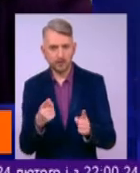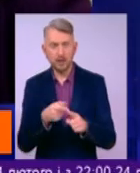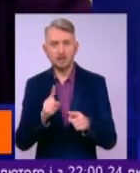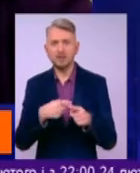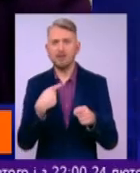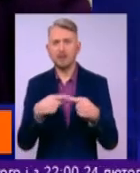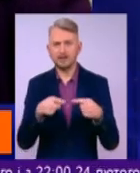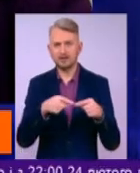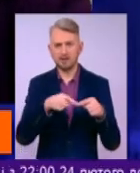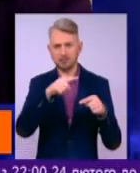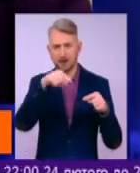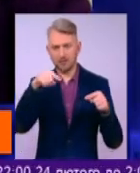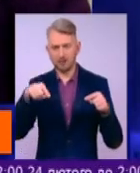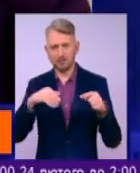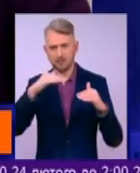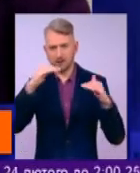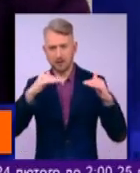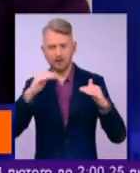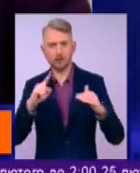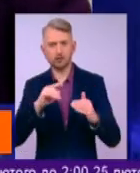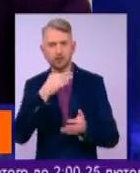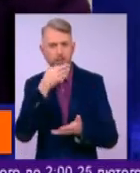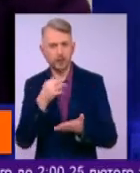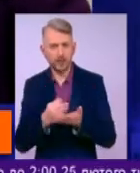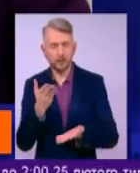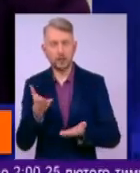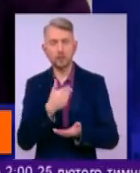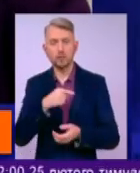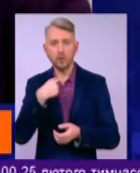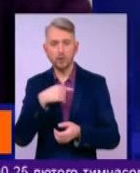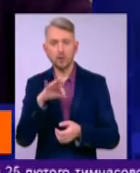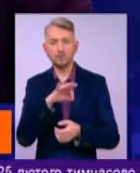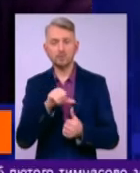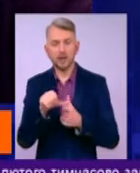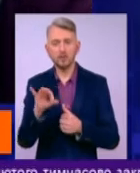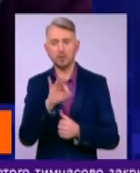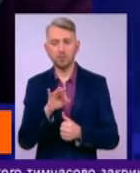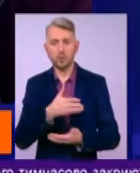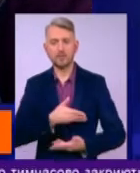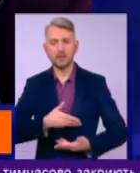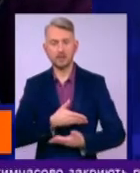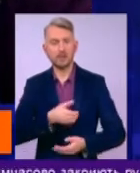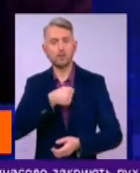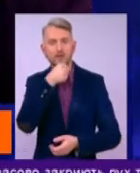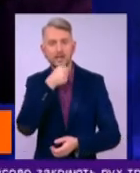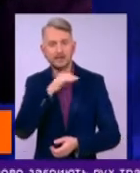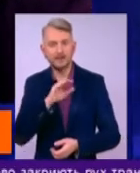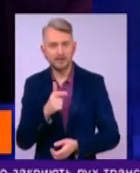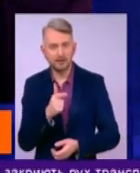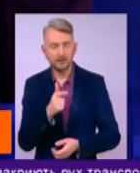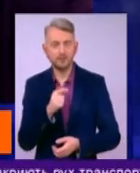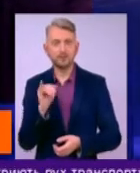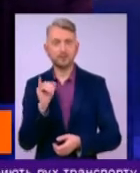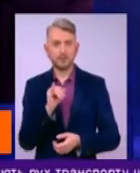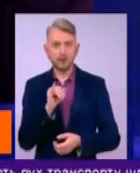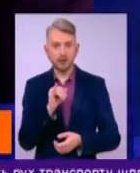різна градація щодо відповідальності. Але якщо ми говоримо саме про статеву зрілість